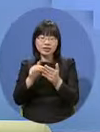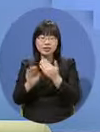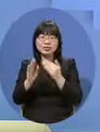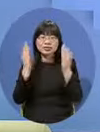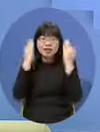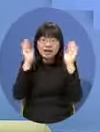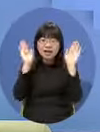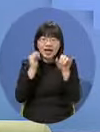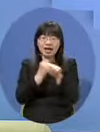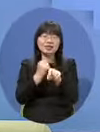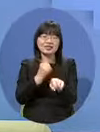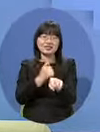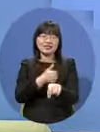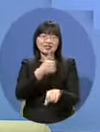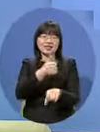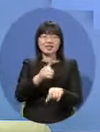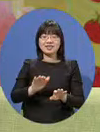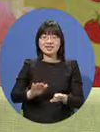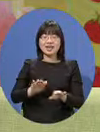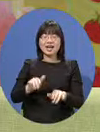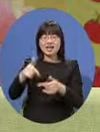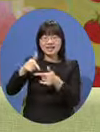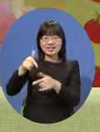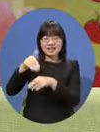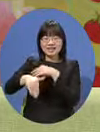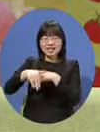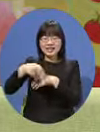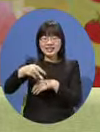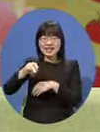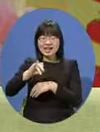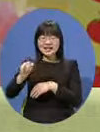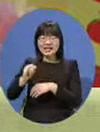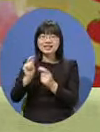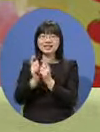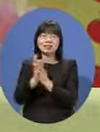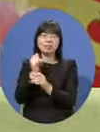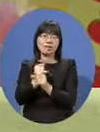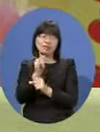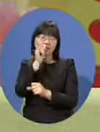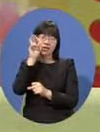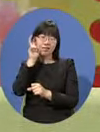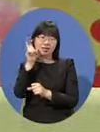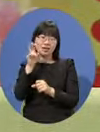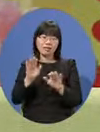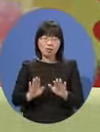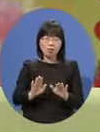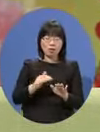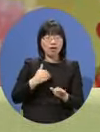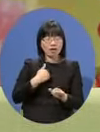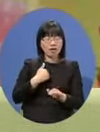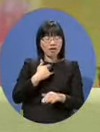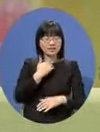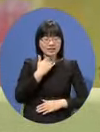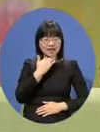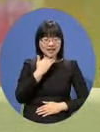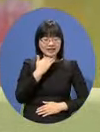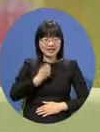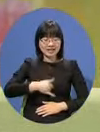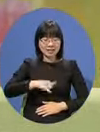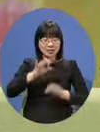거죠. 아니 정말 네. 이제는 대충 감이 와요. 네. 우리 아이가 몇 세 정도 되니까 이런 거 시키면 좋겠다.